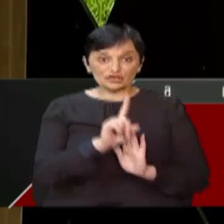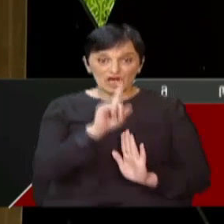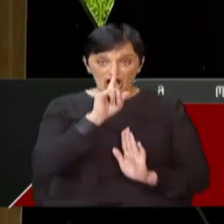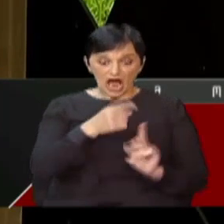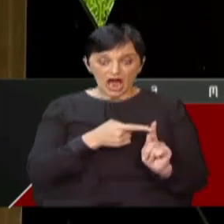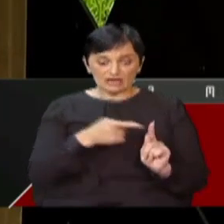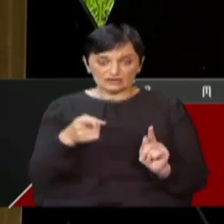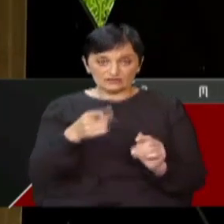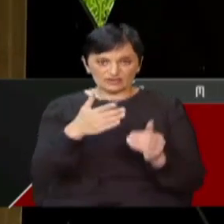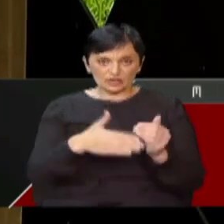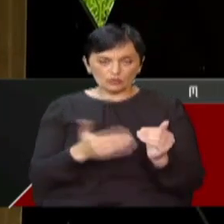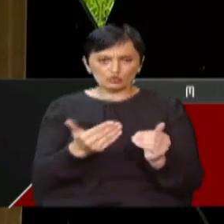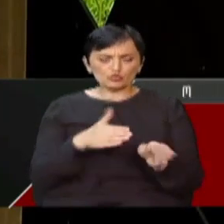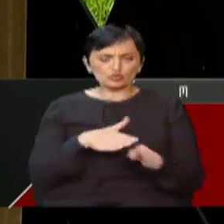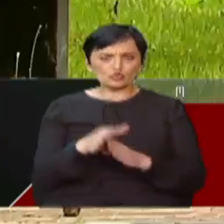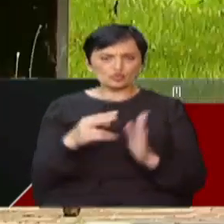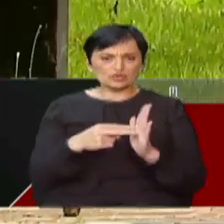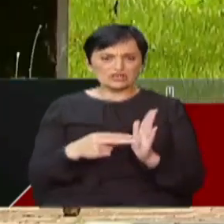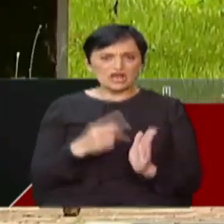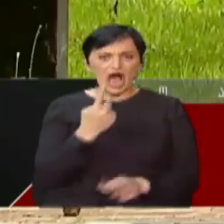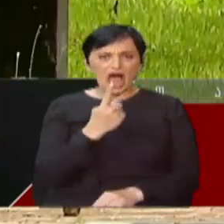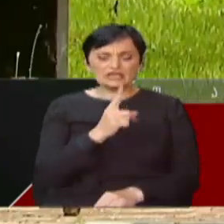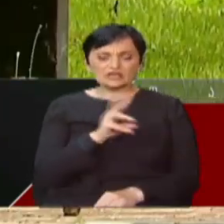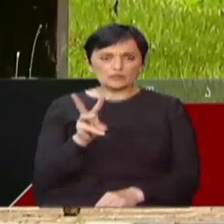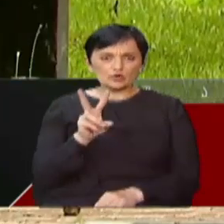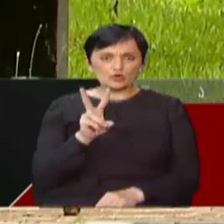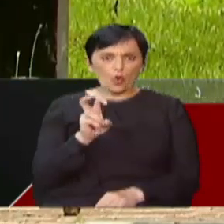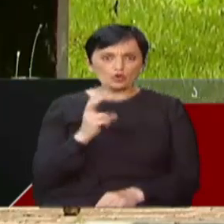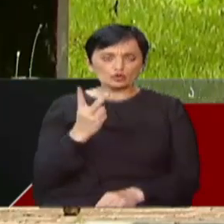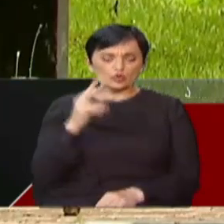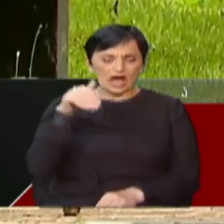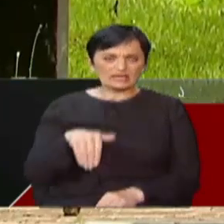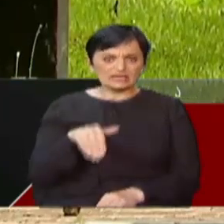თვეში დასრულდება. მისი სრული ღირებულება 1.202.000 ლარია.